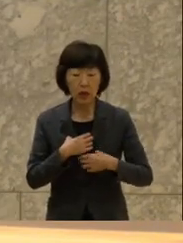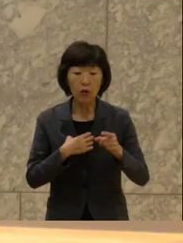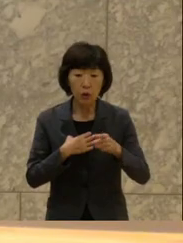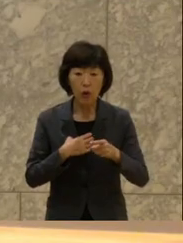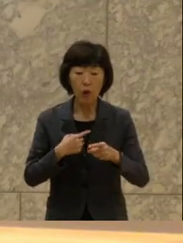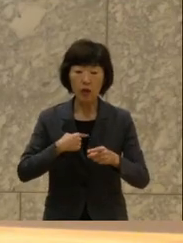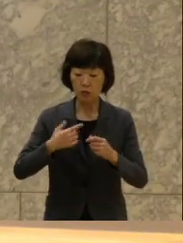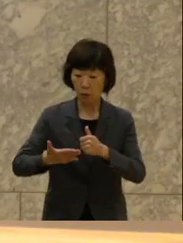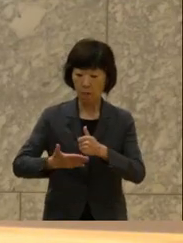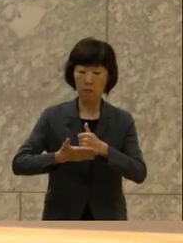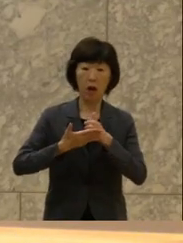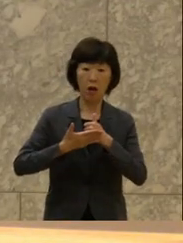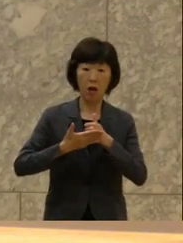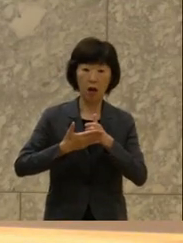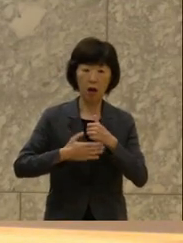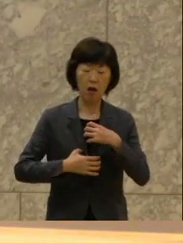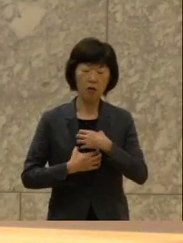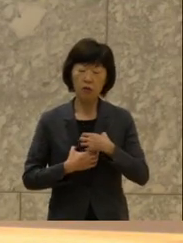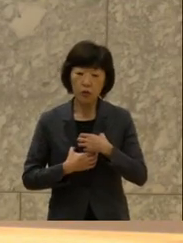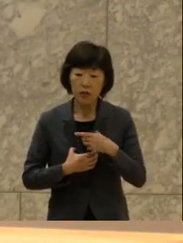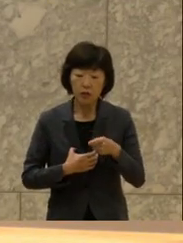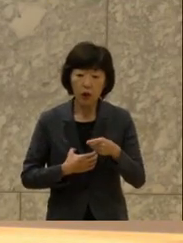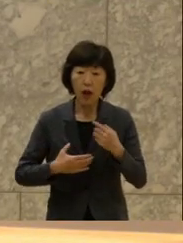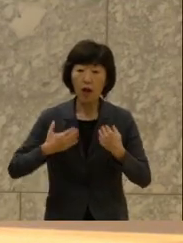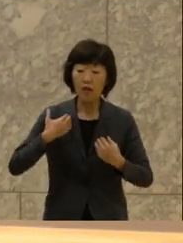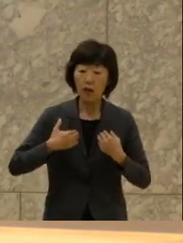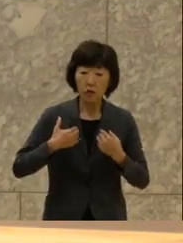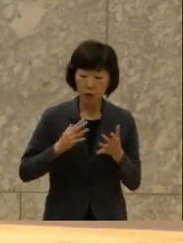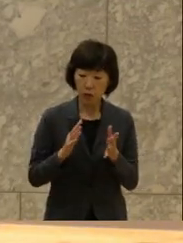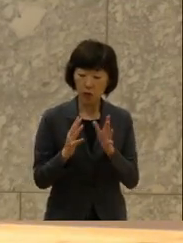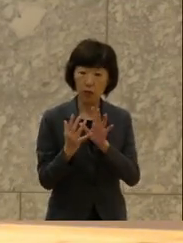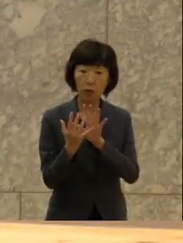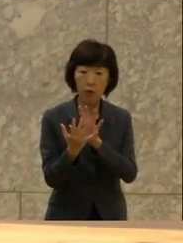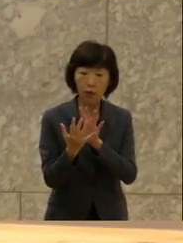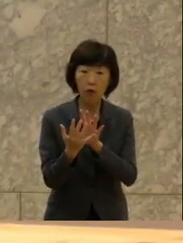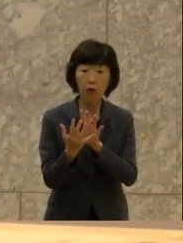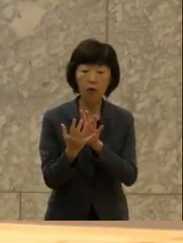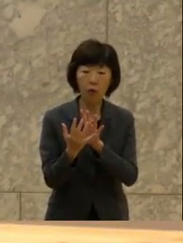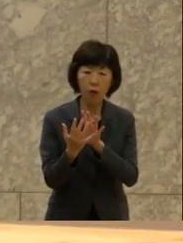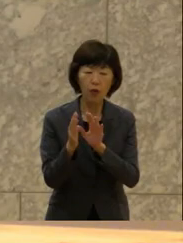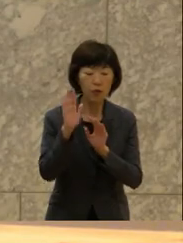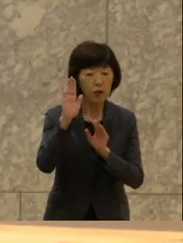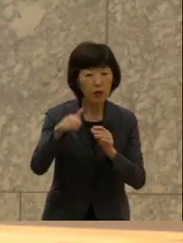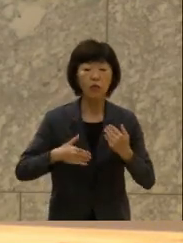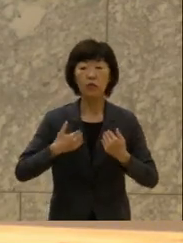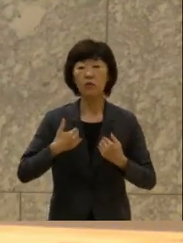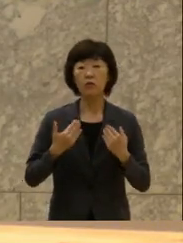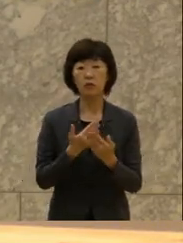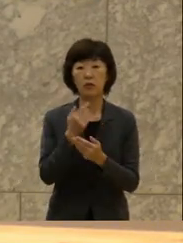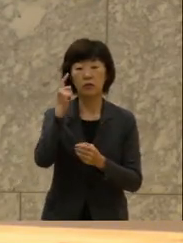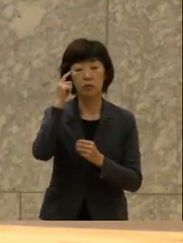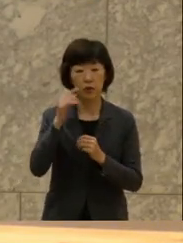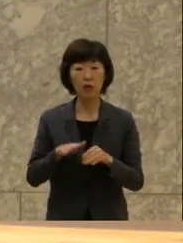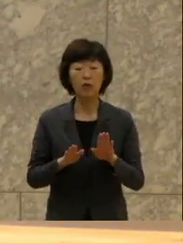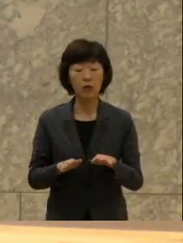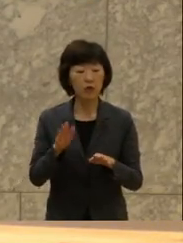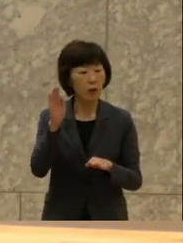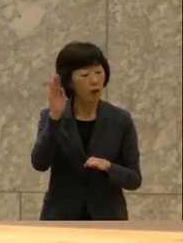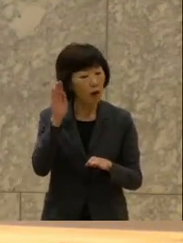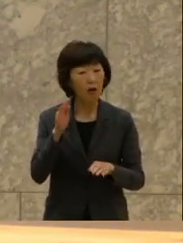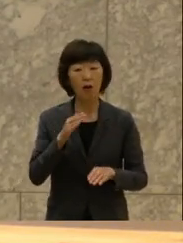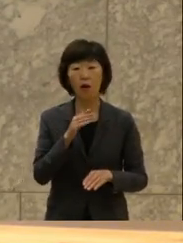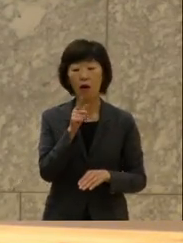苦しむことを楽しめてる時っていうのは陸上教員はずっと面白いんだろうと思うんですよね今伺っててそんな感じがしまし